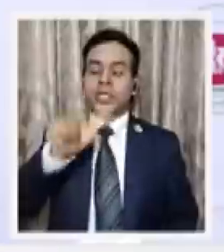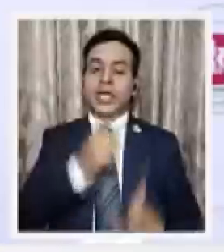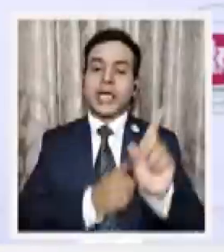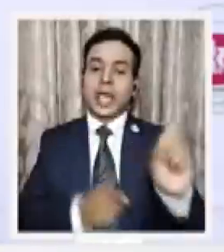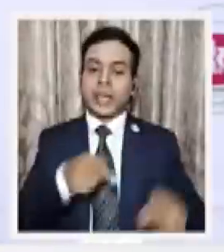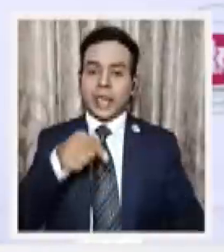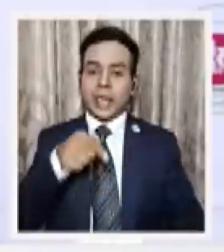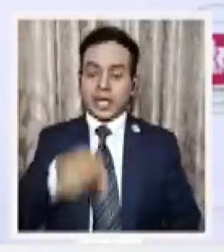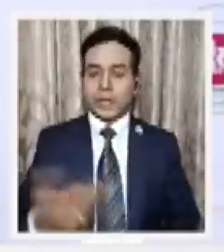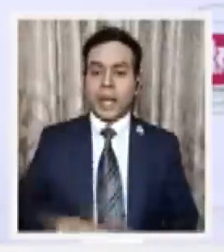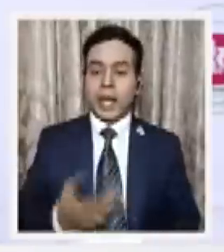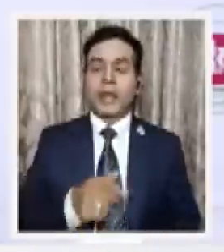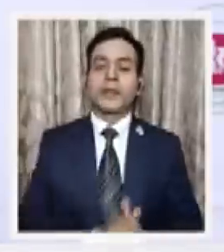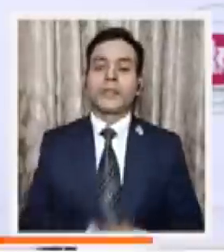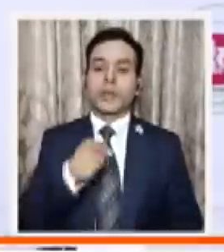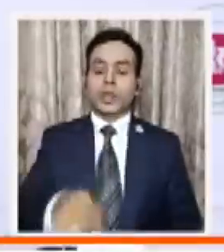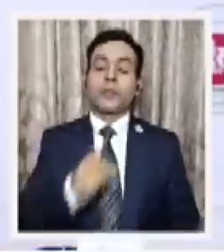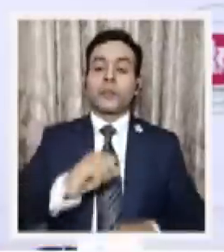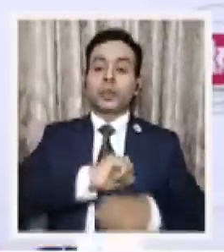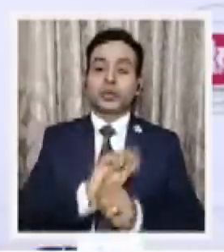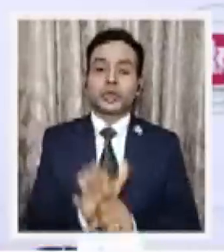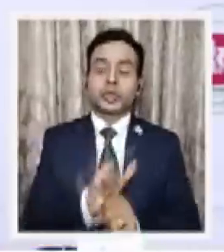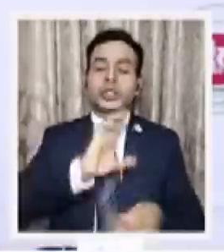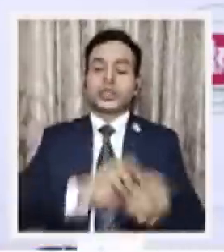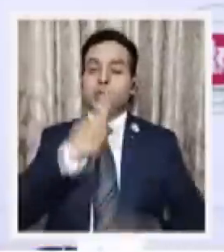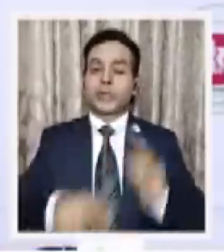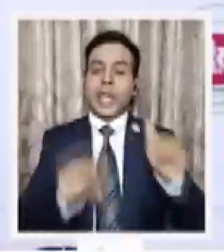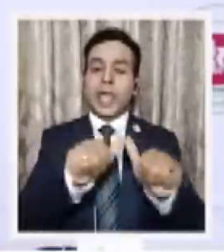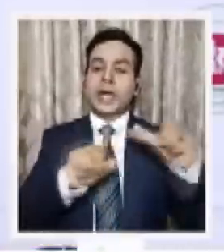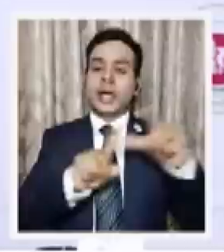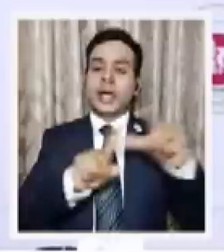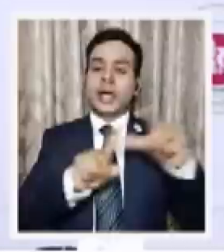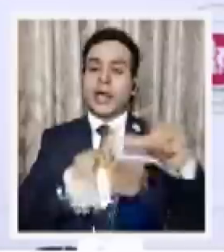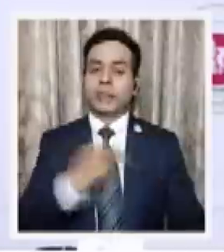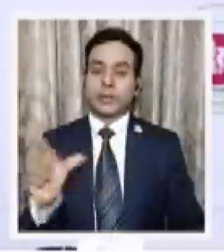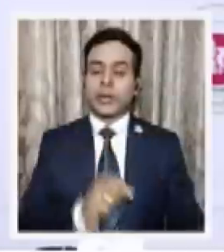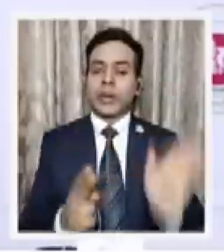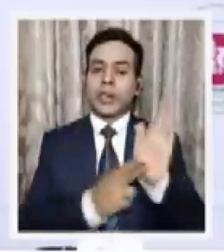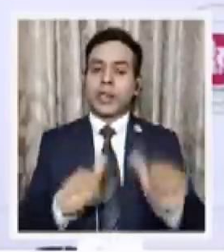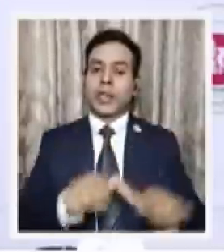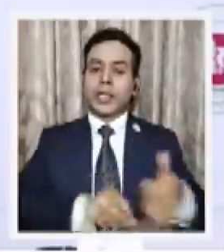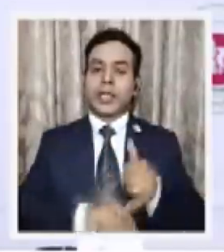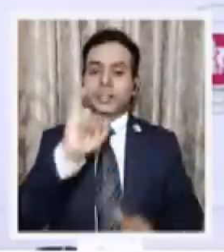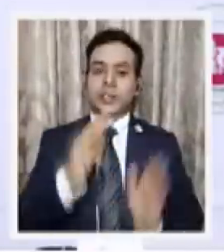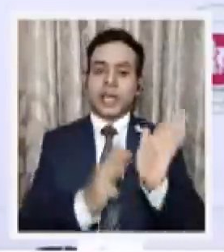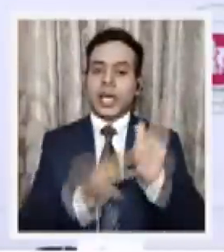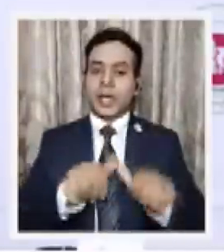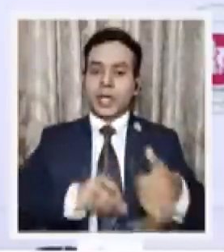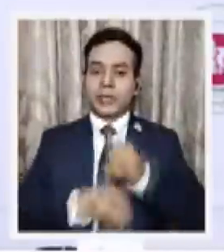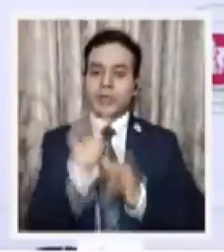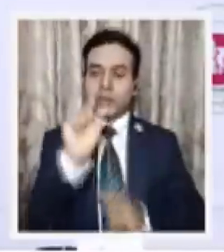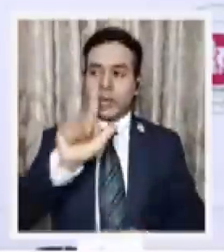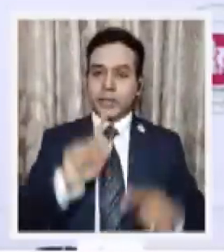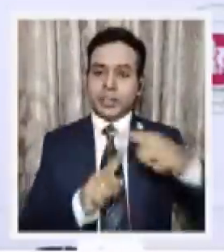কোভিড-19 দৈনিক স্বাস্থ্য বুলেটিন নিয়ে আপনাদের সামনে হাজির হয়েছি স্বাস্থ্য অধিদপ্তর থেকে। আজ আরেকটি বেসরকারি